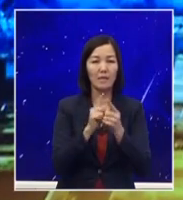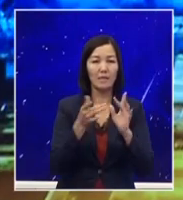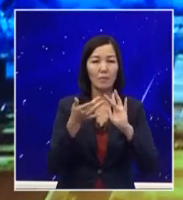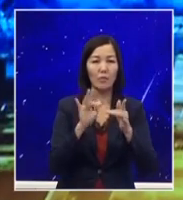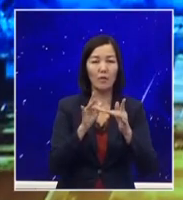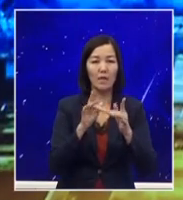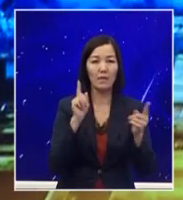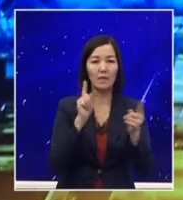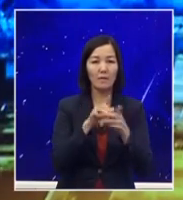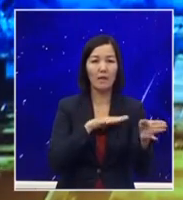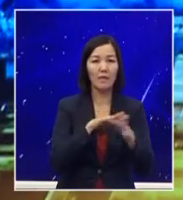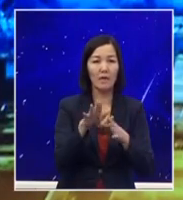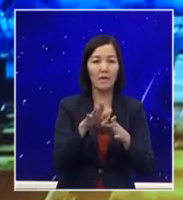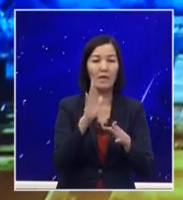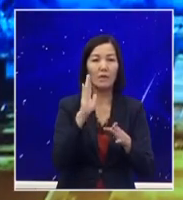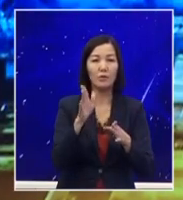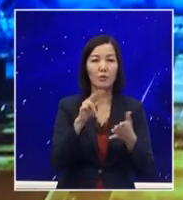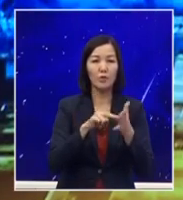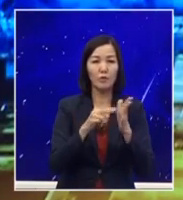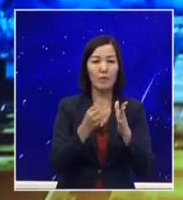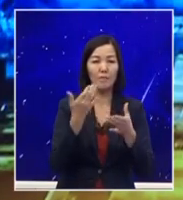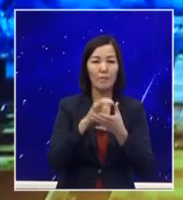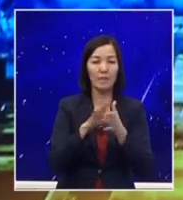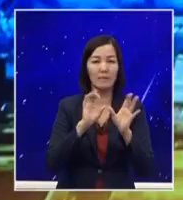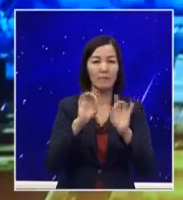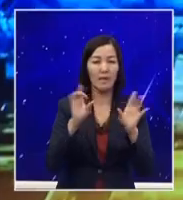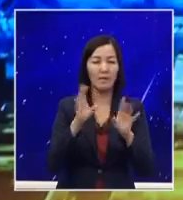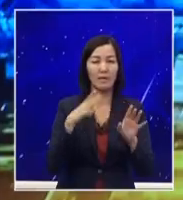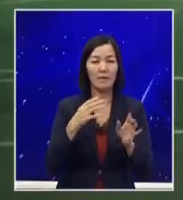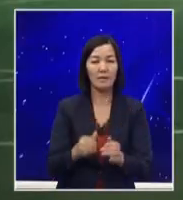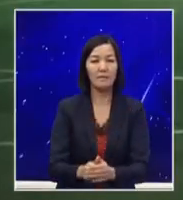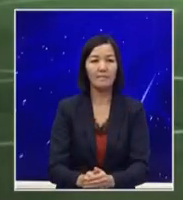онлайн кездесіп, атқарылған атқарылар жұмыстар барысын баяндады.